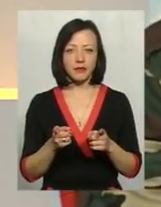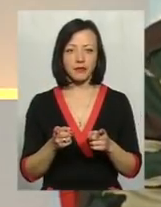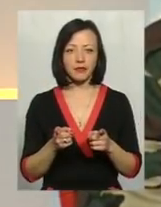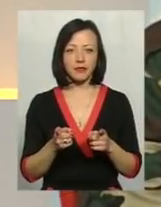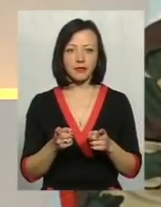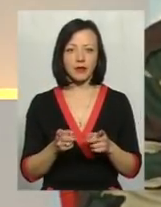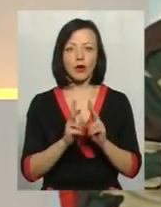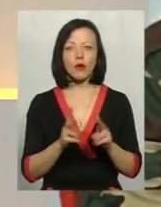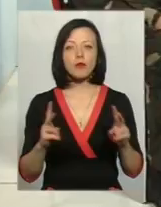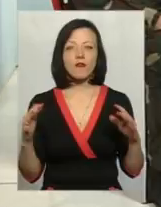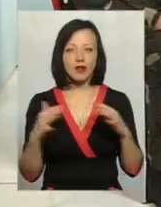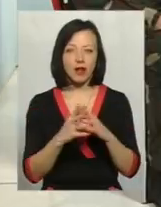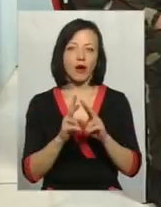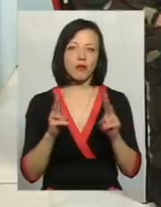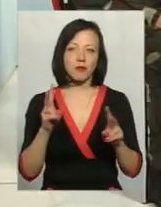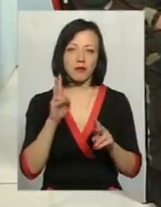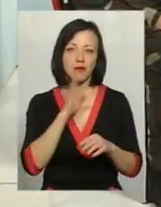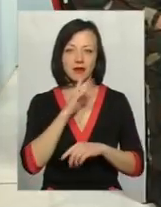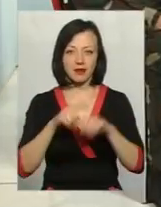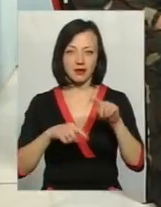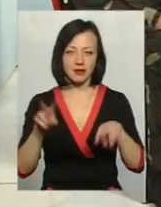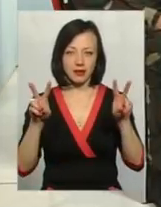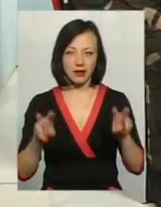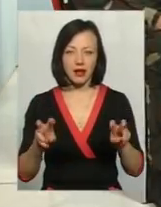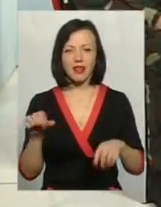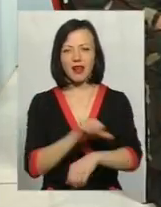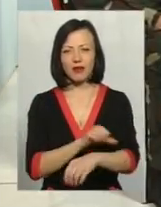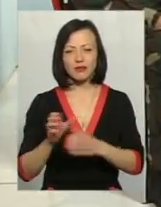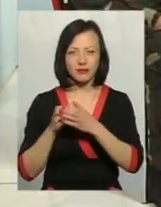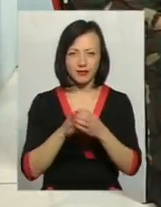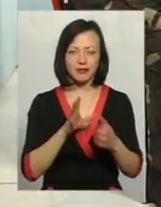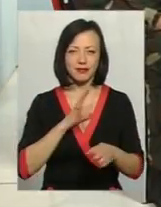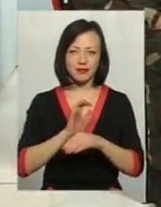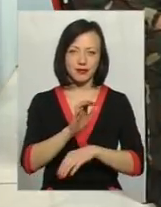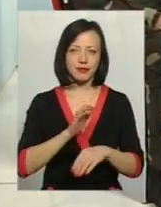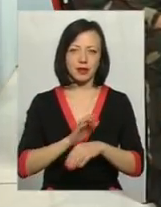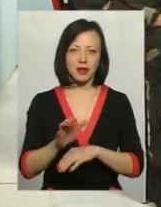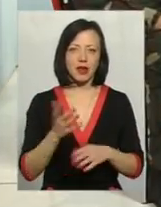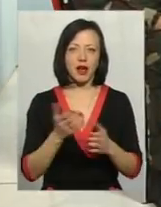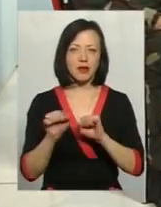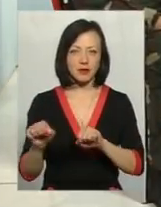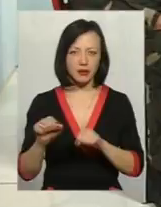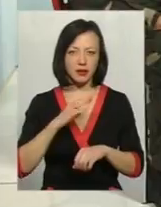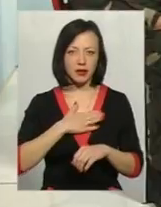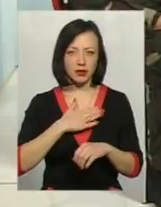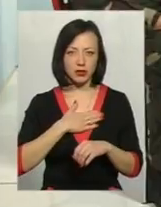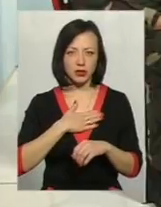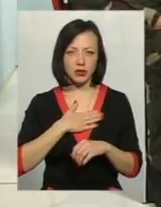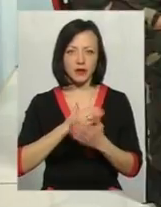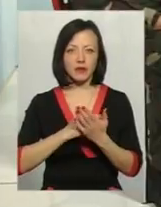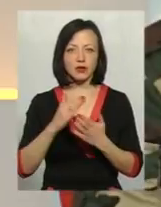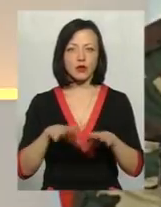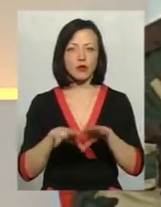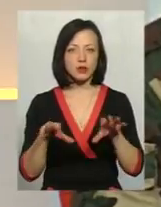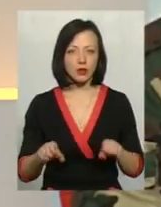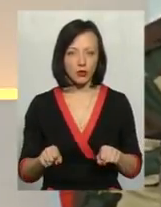кому війна, кому матір. Там йшли великі партії наркотиків, які кришували наші